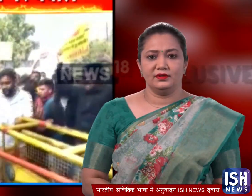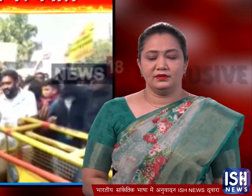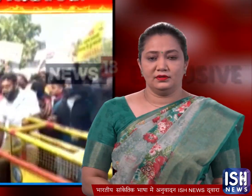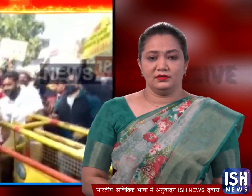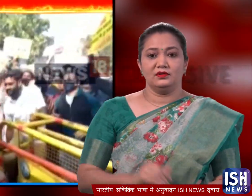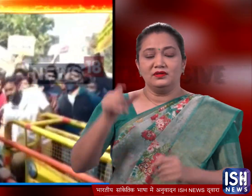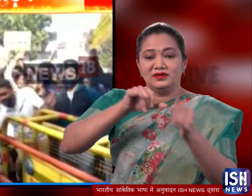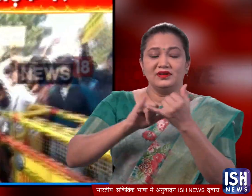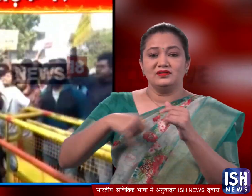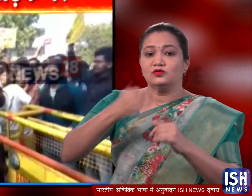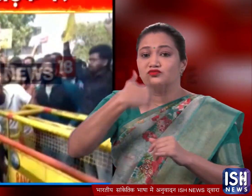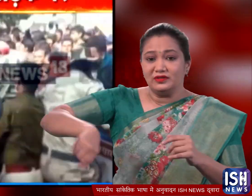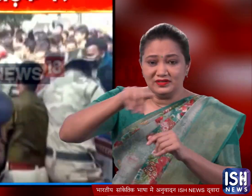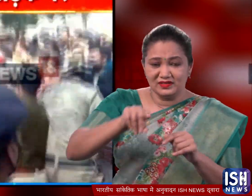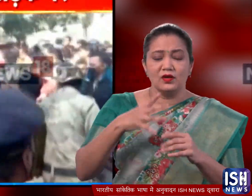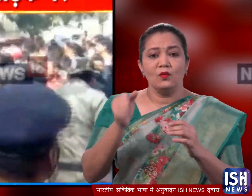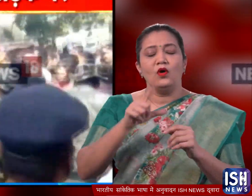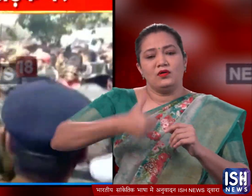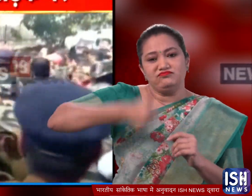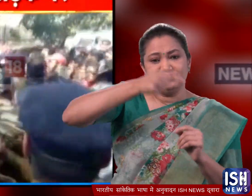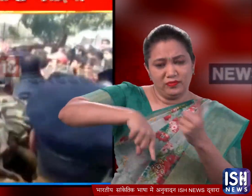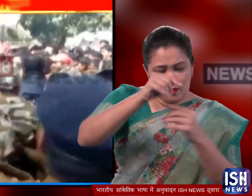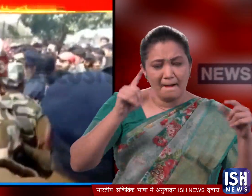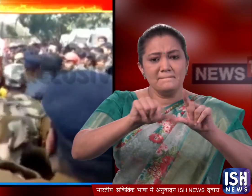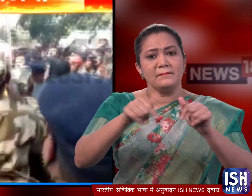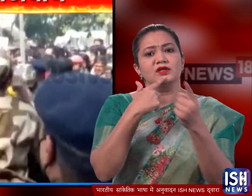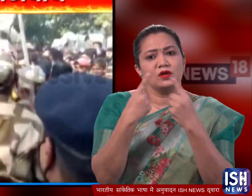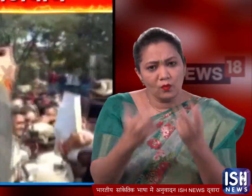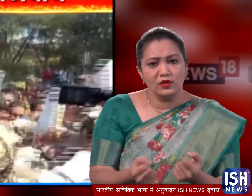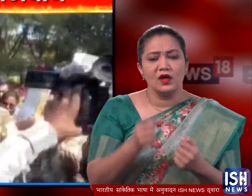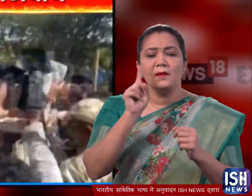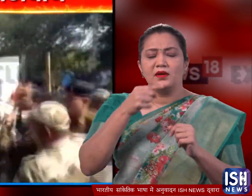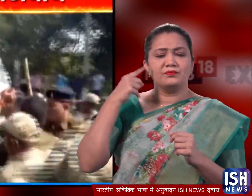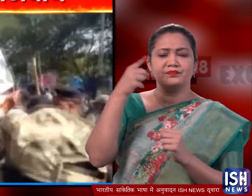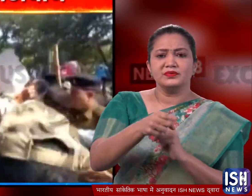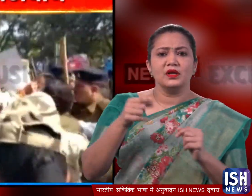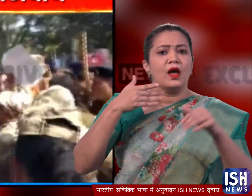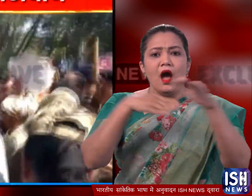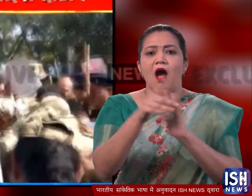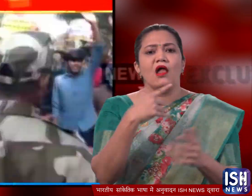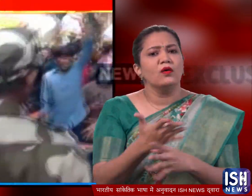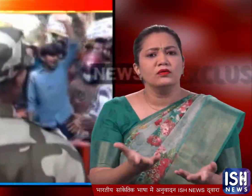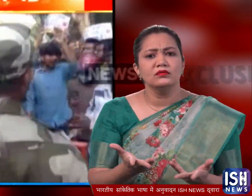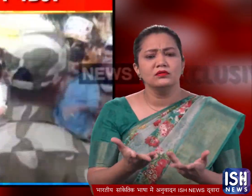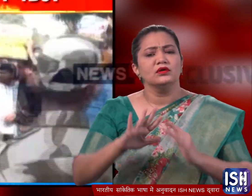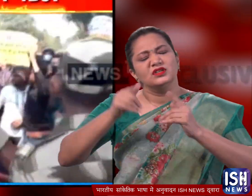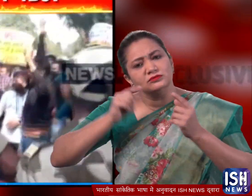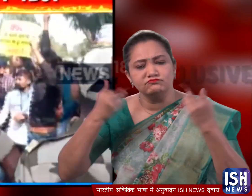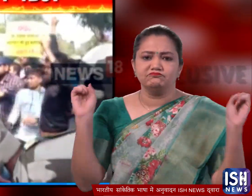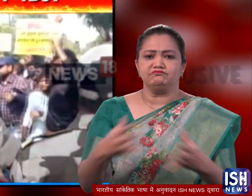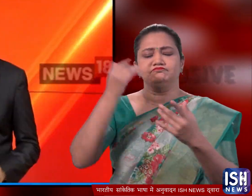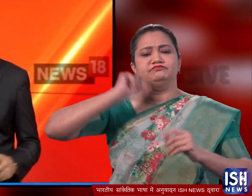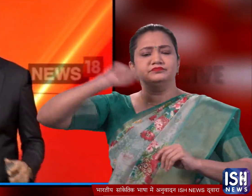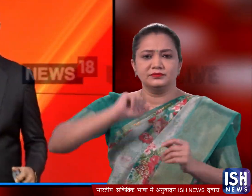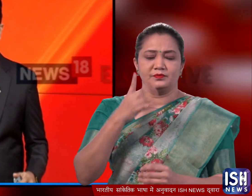दावा किया गया कि उम्मीदवारों को लोक सेवा आयोग के चेयरमैन की तरफ से चर्चा के लिए बुलाया गया था, लेकिन आरोप है कि उन्हें मिलने नहीं दिया गया, जिसके बाद बवाल खड़ा